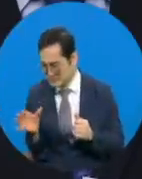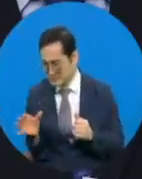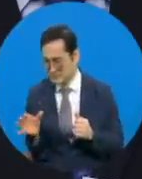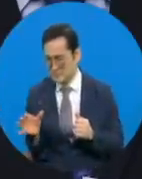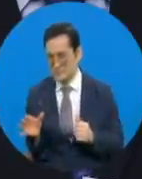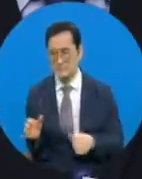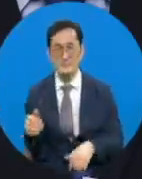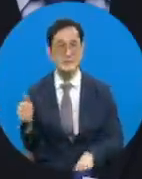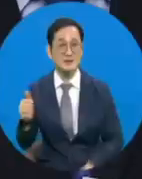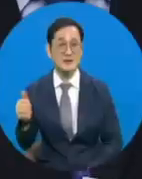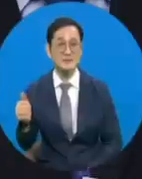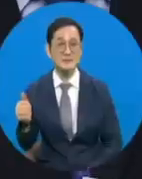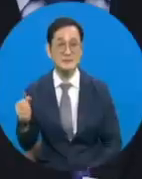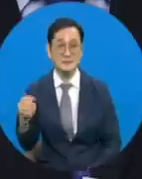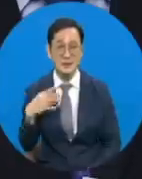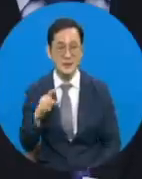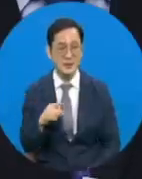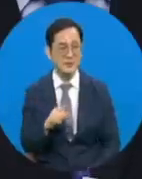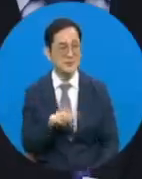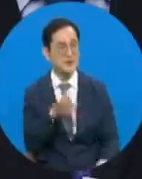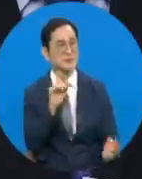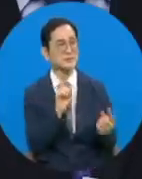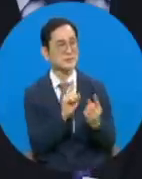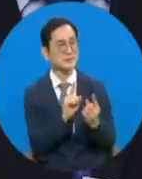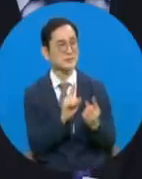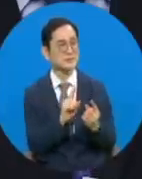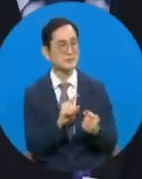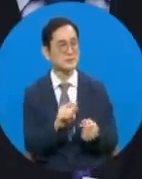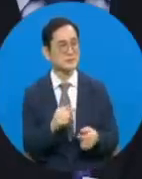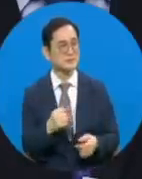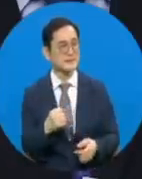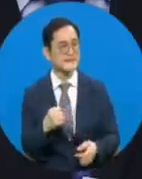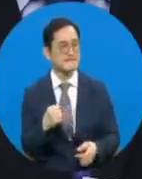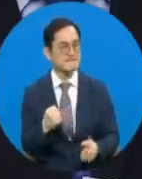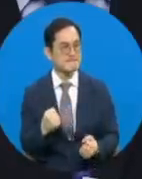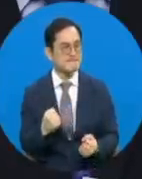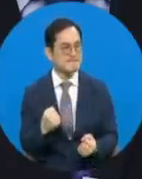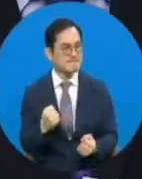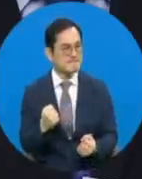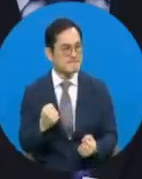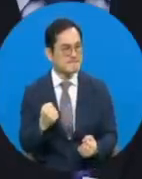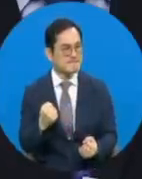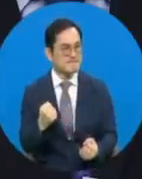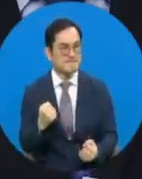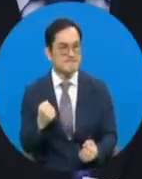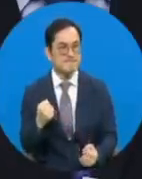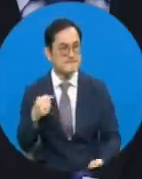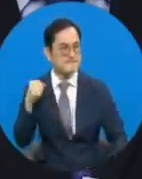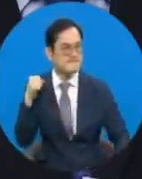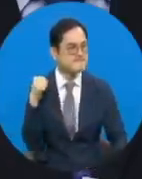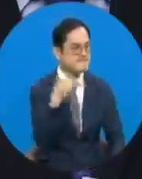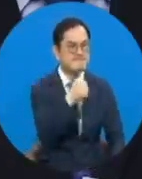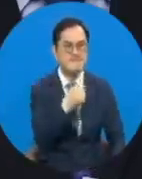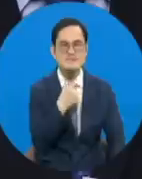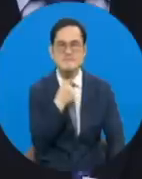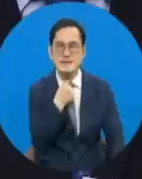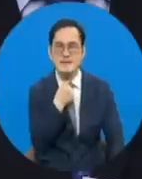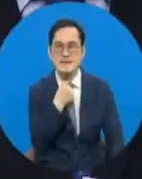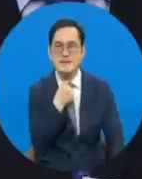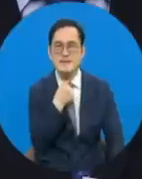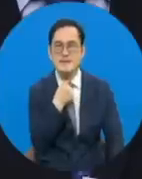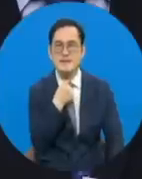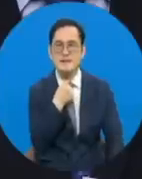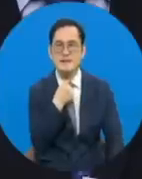했습니다. 당시의 소회 처음 본 순간 몸에 힘이 들어가고 부들부들 떨렸다. 한 대 치고